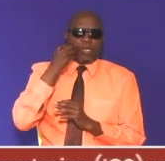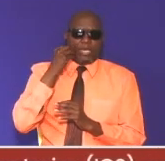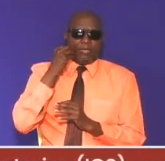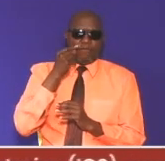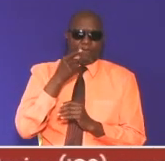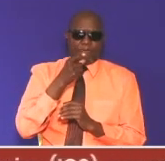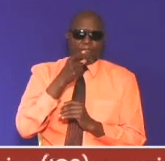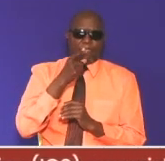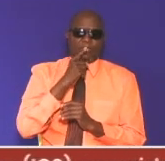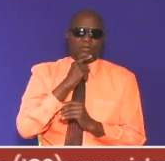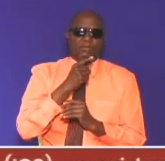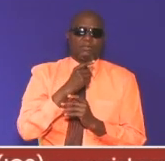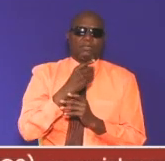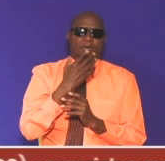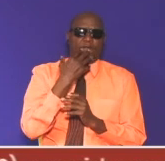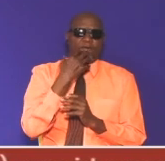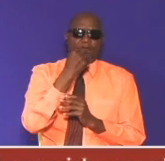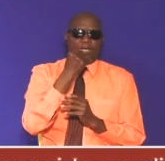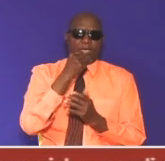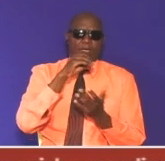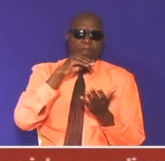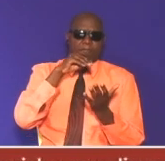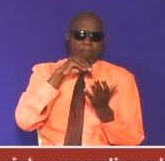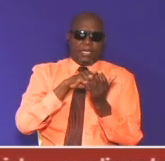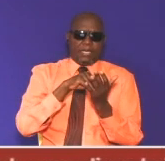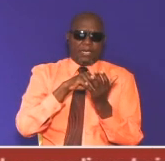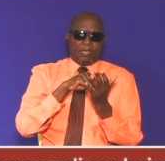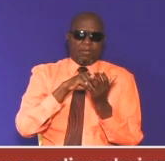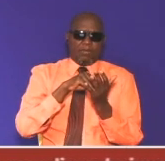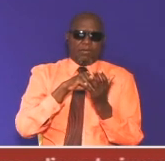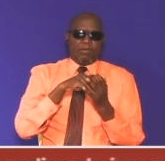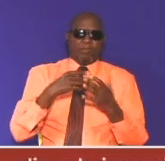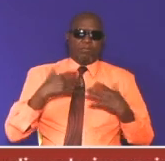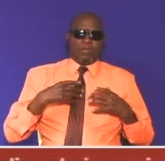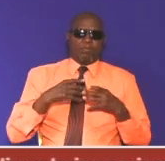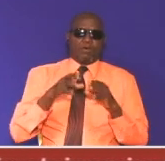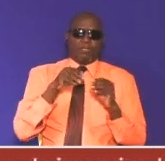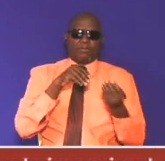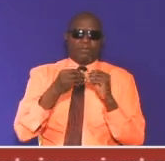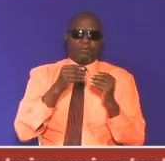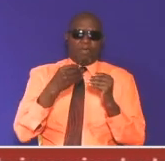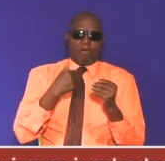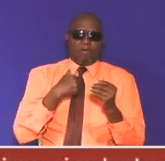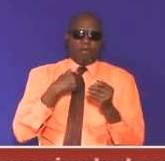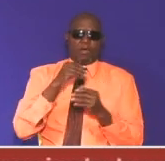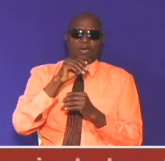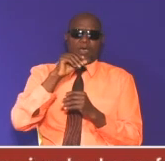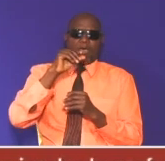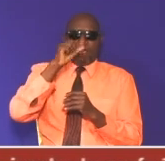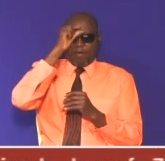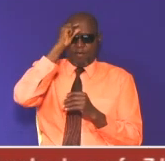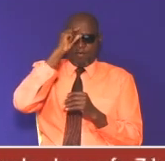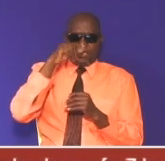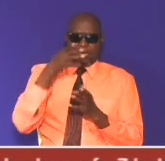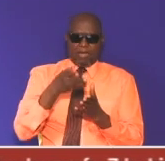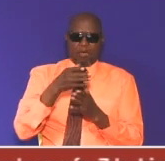zaidi ya shilingi milioni 500 za ufadhili wa wanafunzi wasiojiweza zimefujwa na serikali ya sasa ya gavana Kenneth Lusaka, serikali